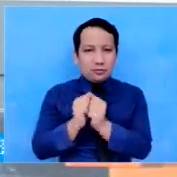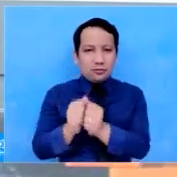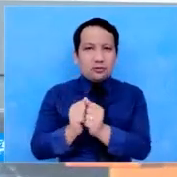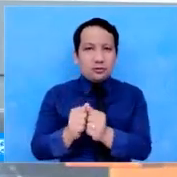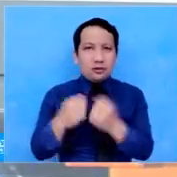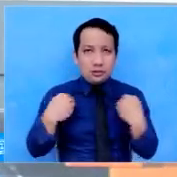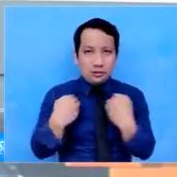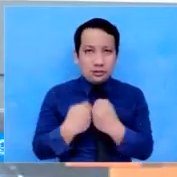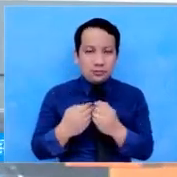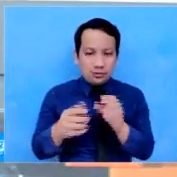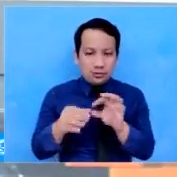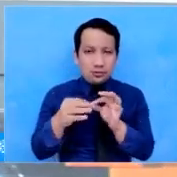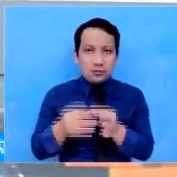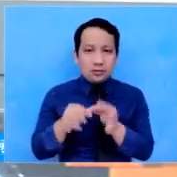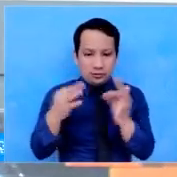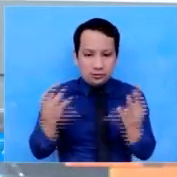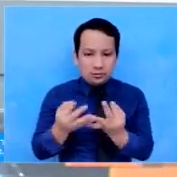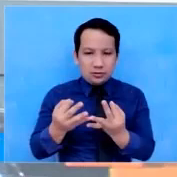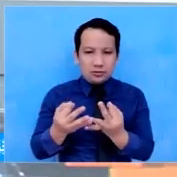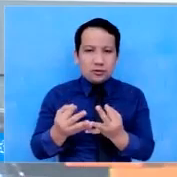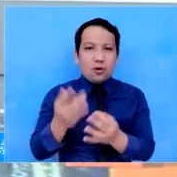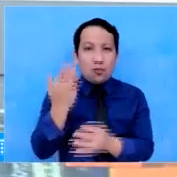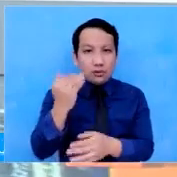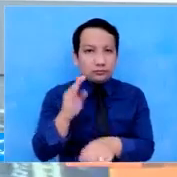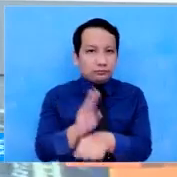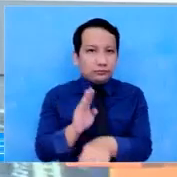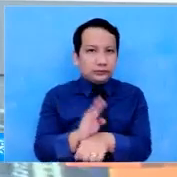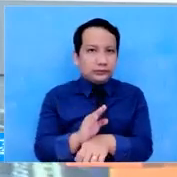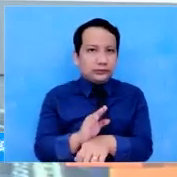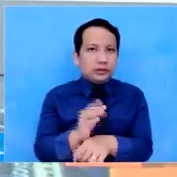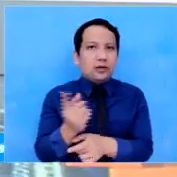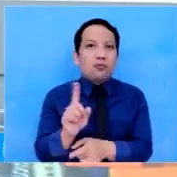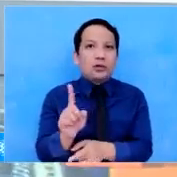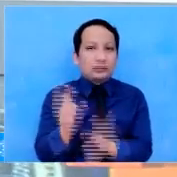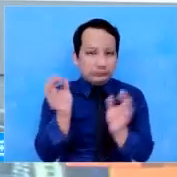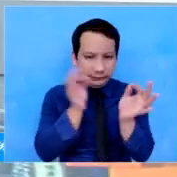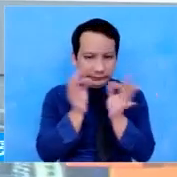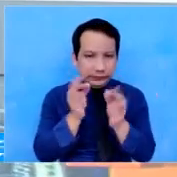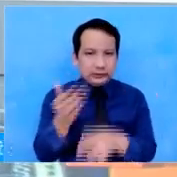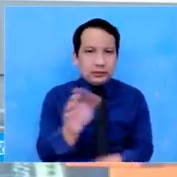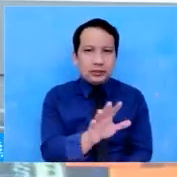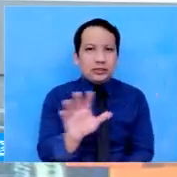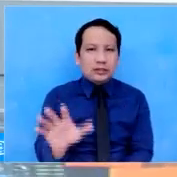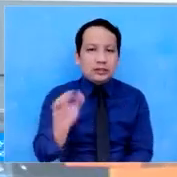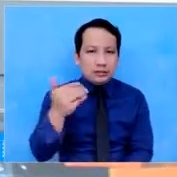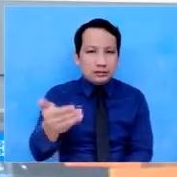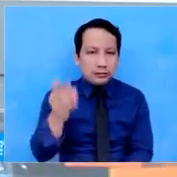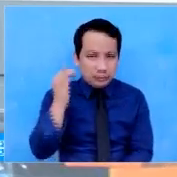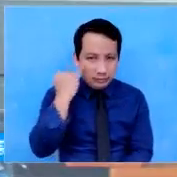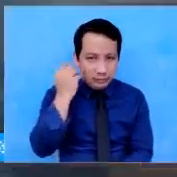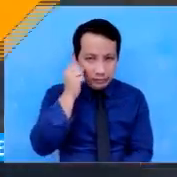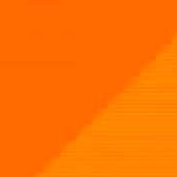umano ng isang pamilya na ginawang negosyo ang droga. Nasa frontline ng balita ngayon si Ian Suyu.